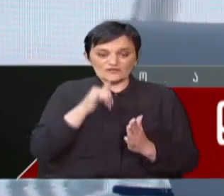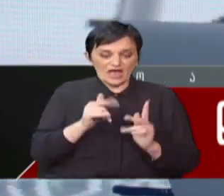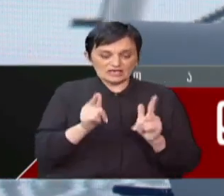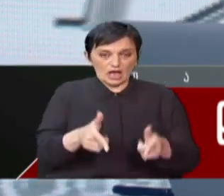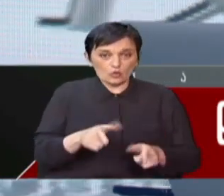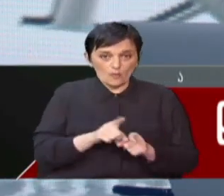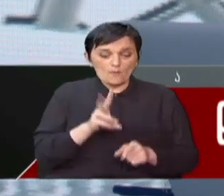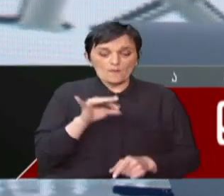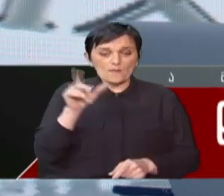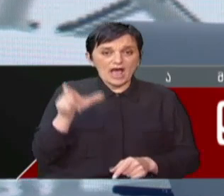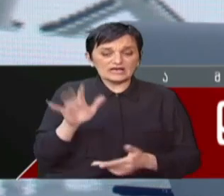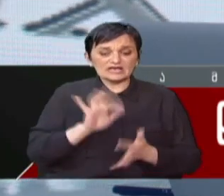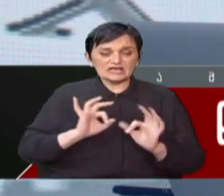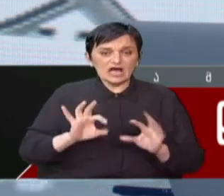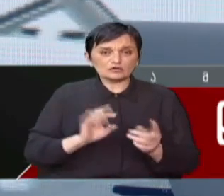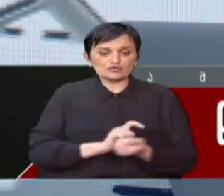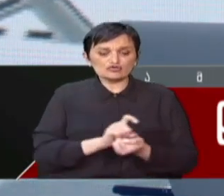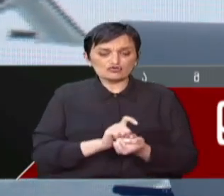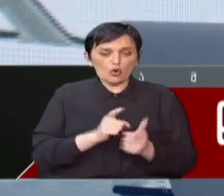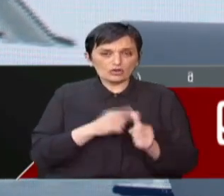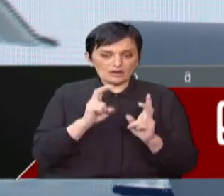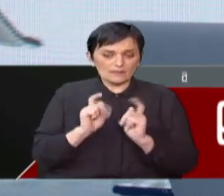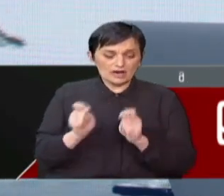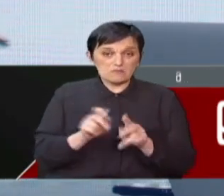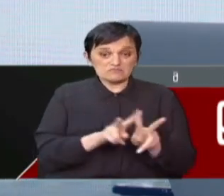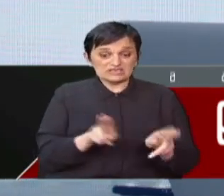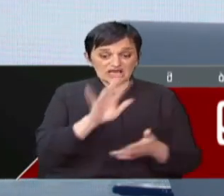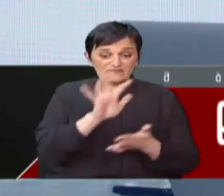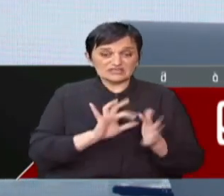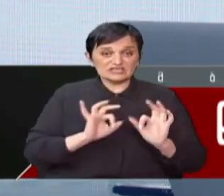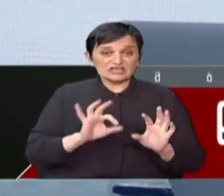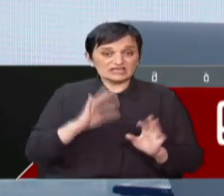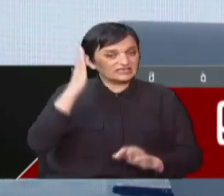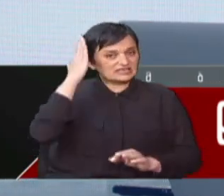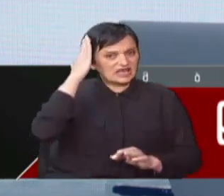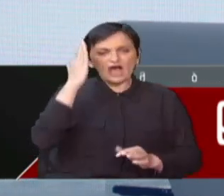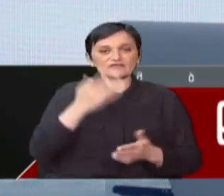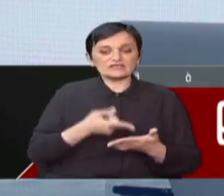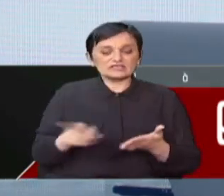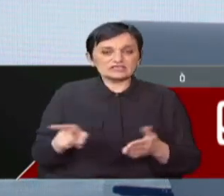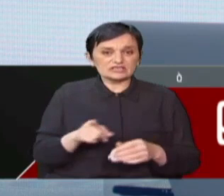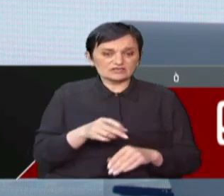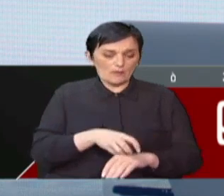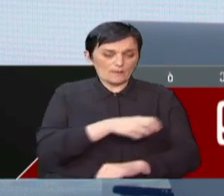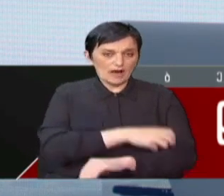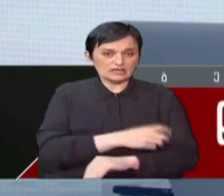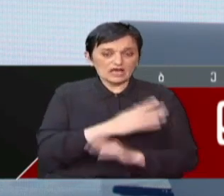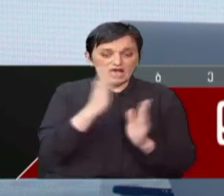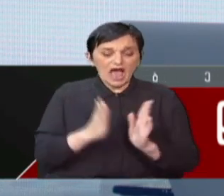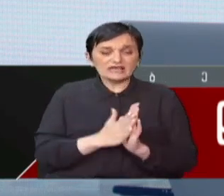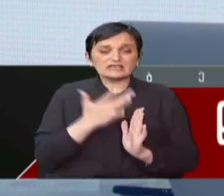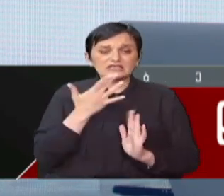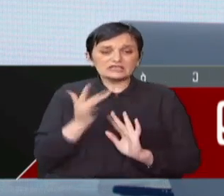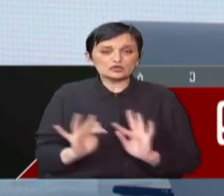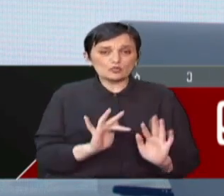ნიკა მელიას მხრიდან გაკეთებულ განცხადებებს ჭორაობა უწოდა და აღნიშნა, რომ მსგავსი განცხადებებით იგი თავს რიცხავს პარტიიდან. ერთიანი